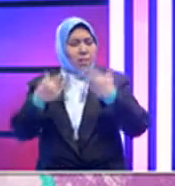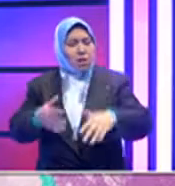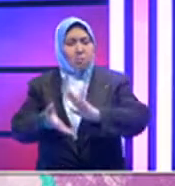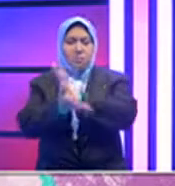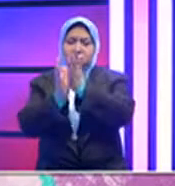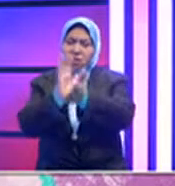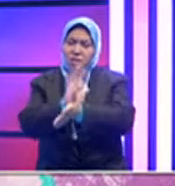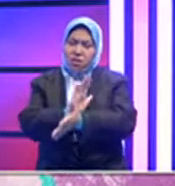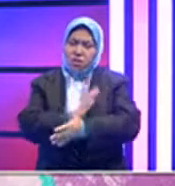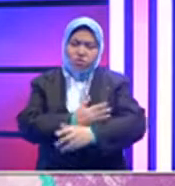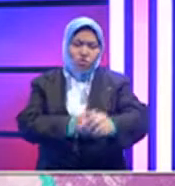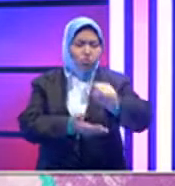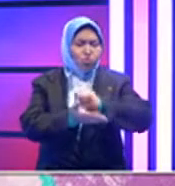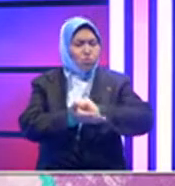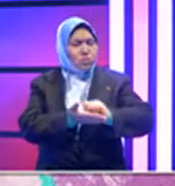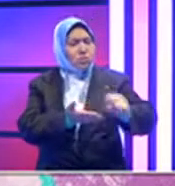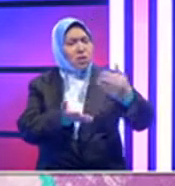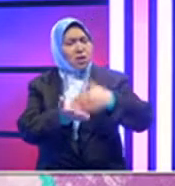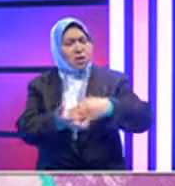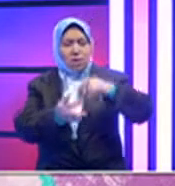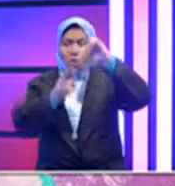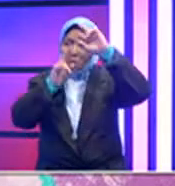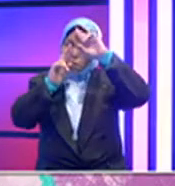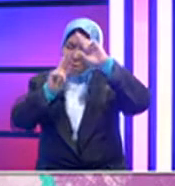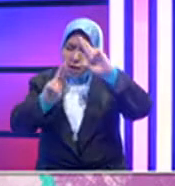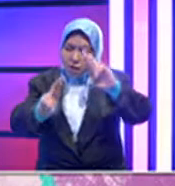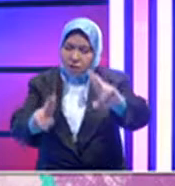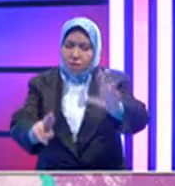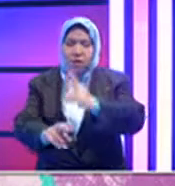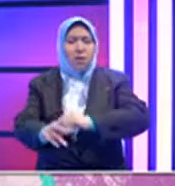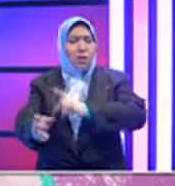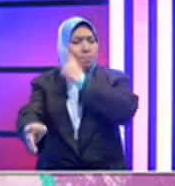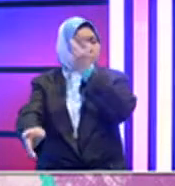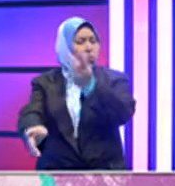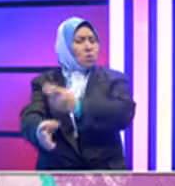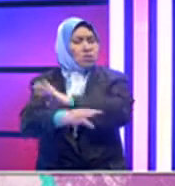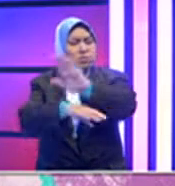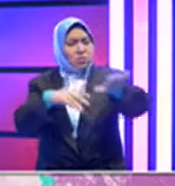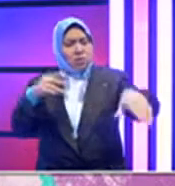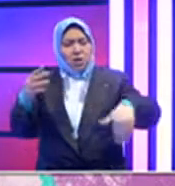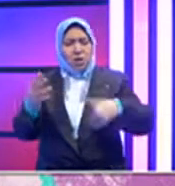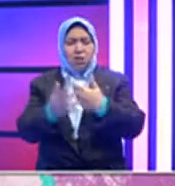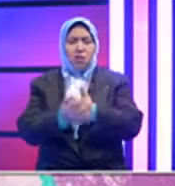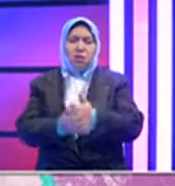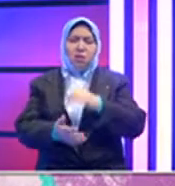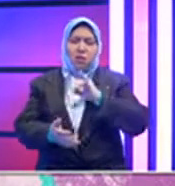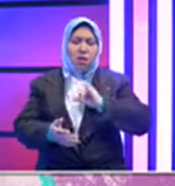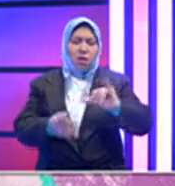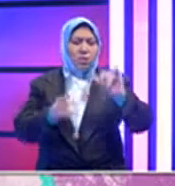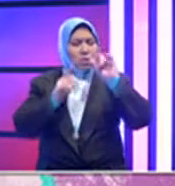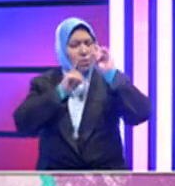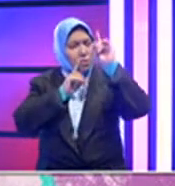umirtu enak bunda ROM bahagia Gilbert Dunhill